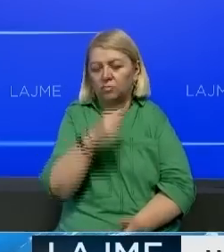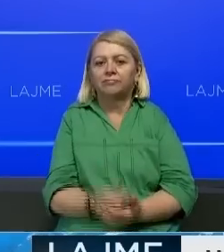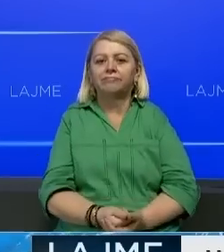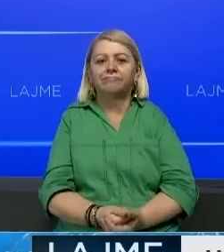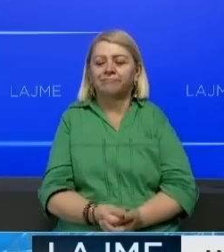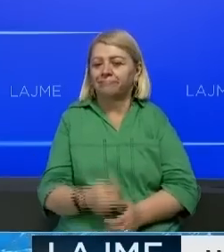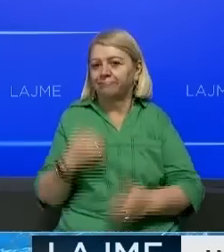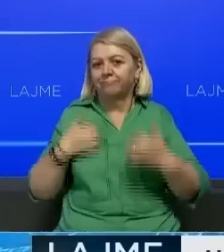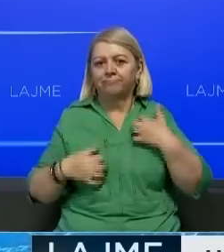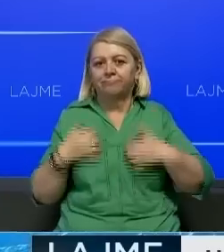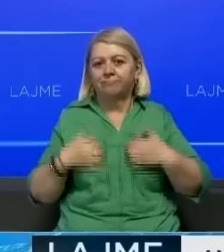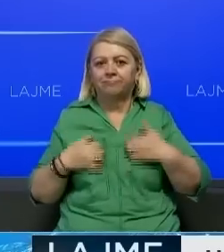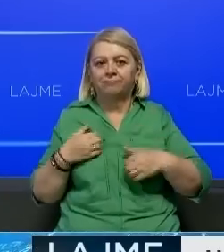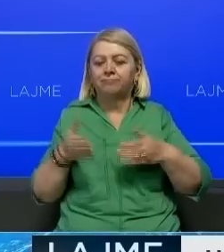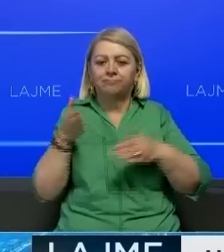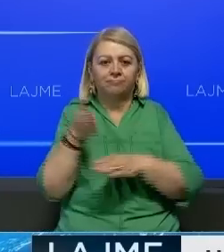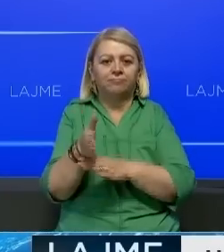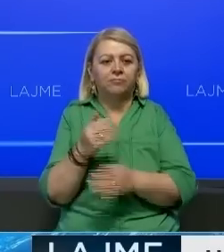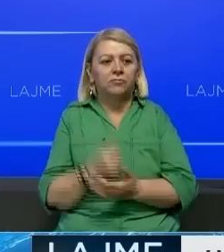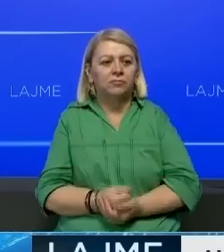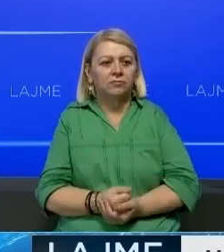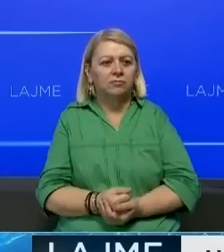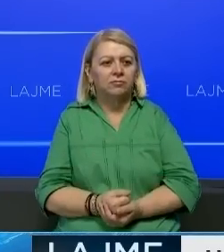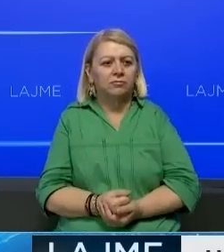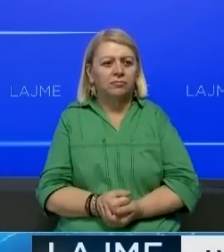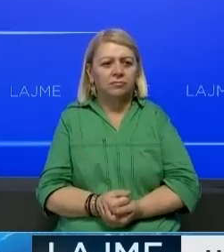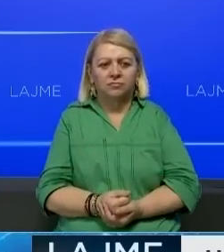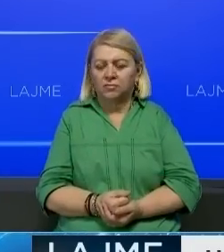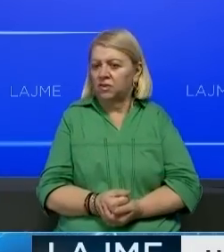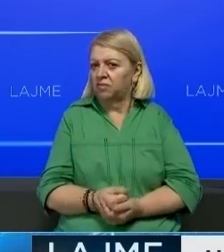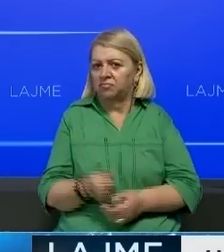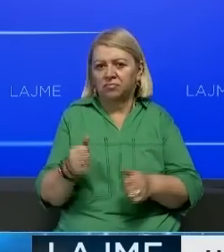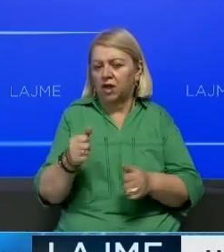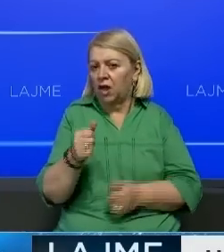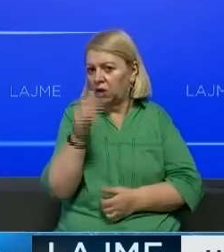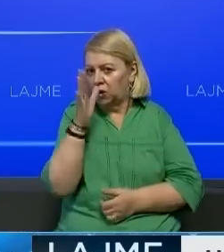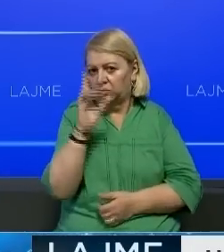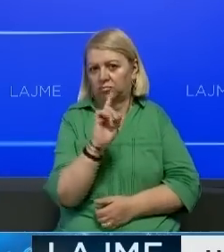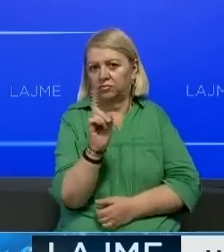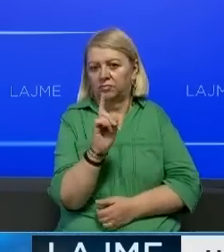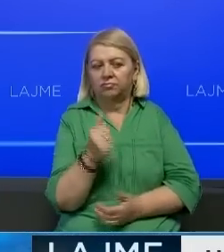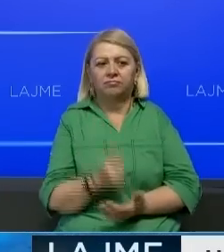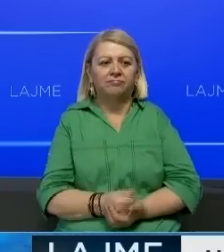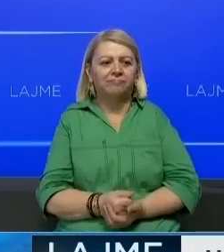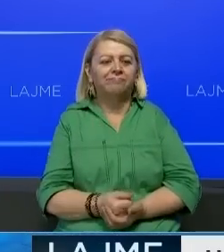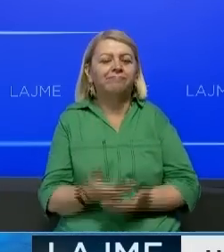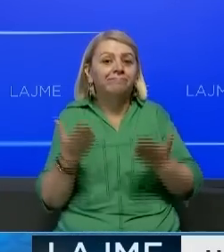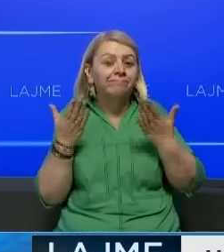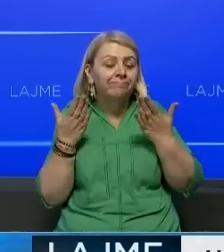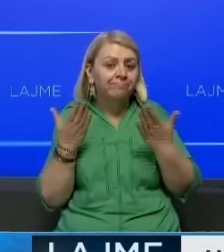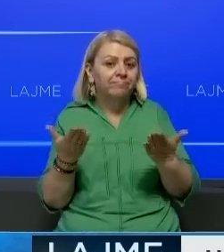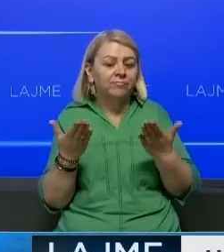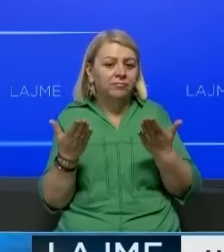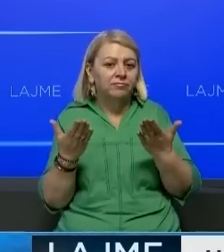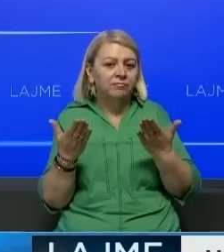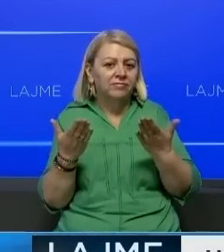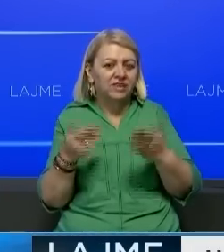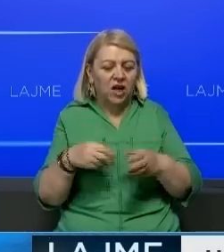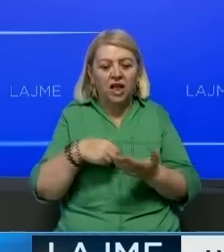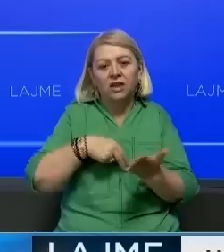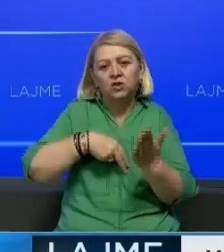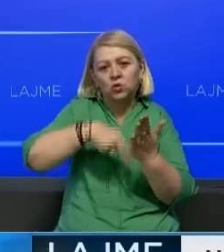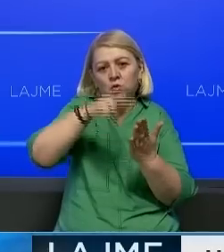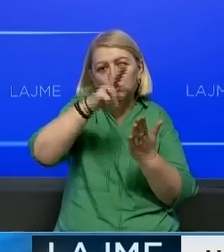me padore marrë dhe këta. Nuk është edhe aqë keqë, mirë po, si kur të kishin